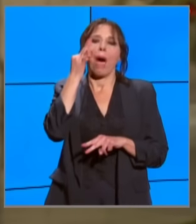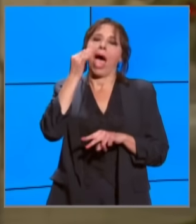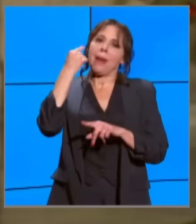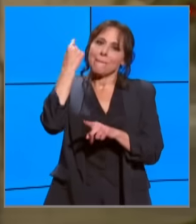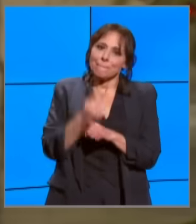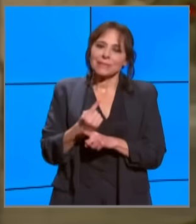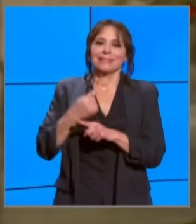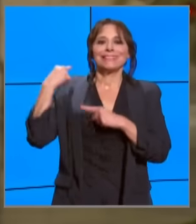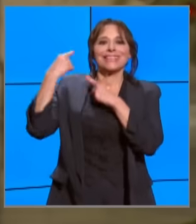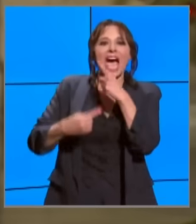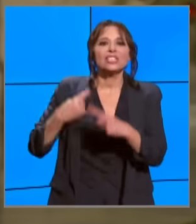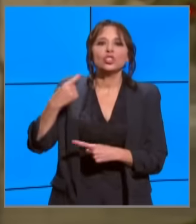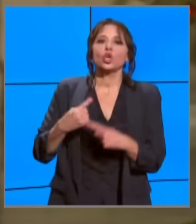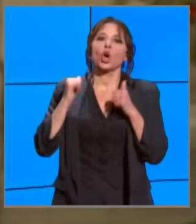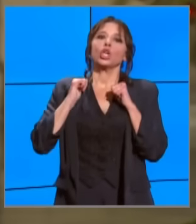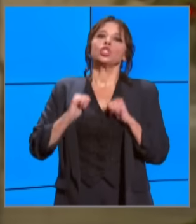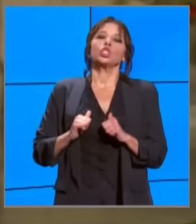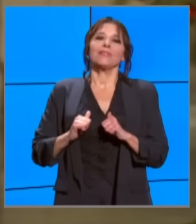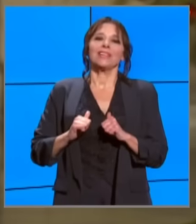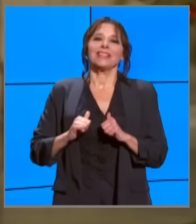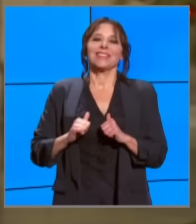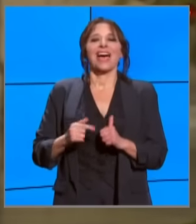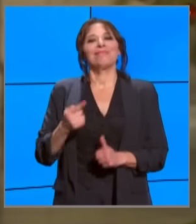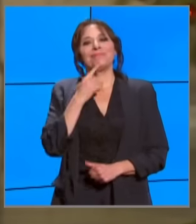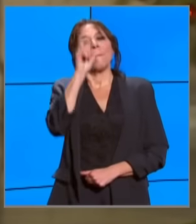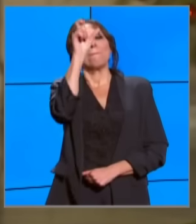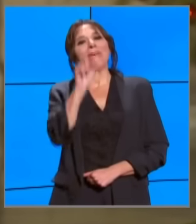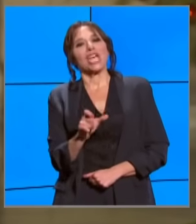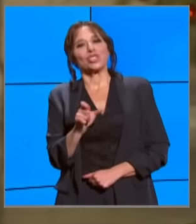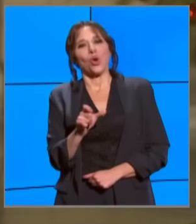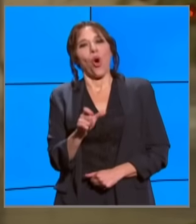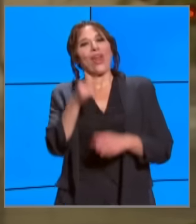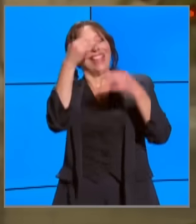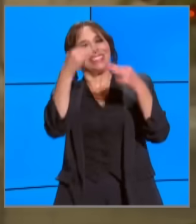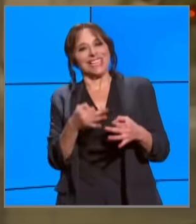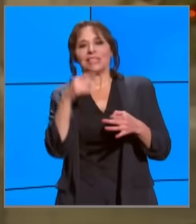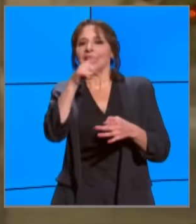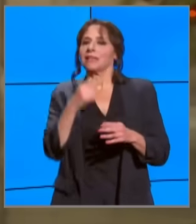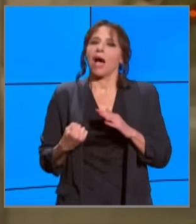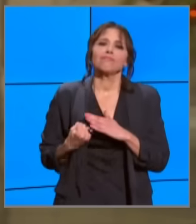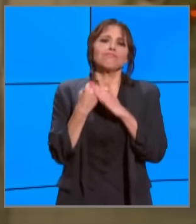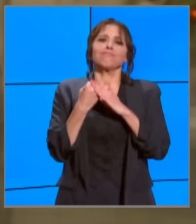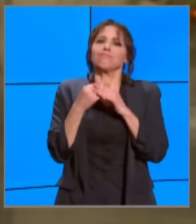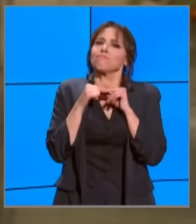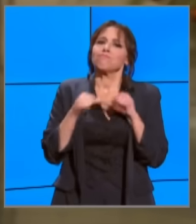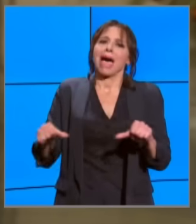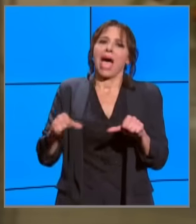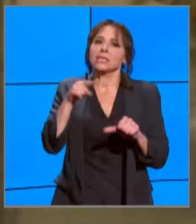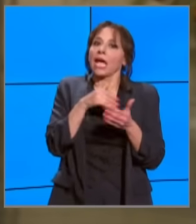di civiltà che vede nella persona e nella sua dignità Il Pilastro irrinunciabile